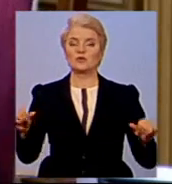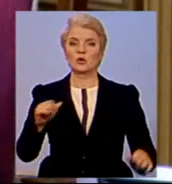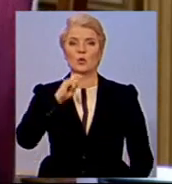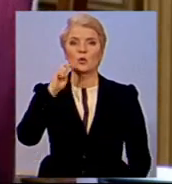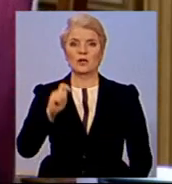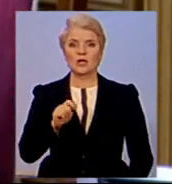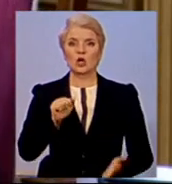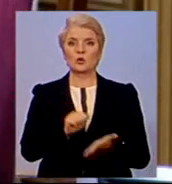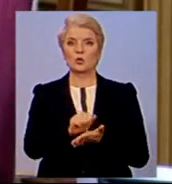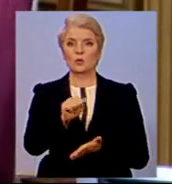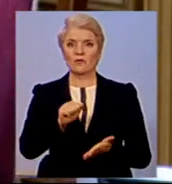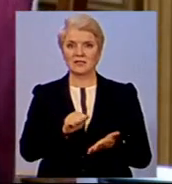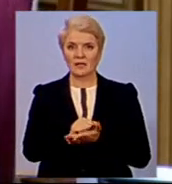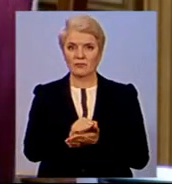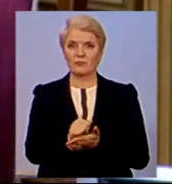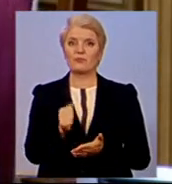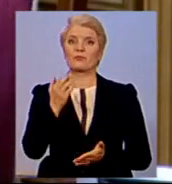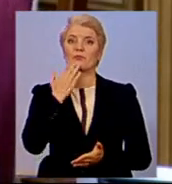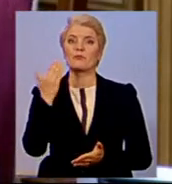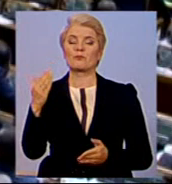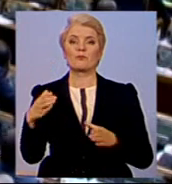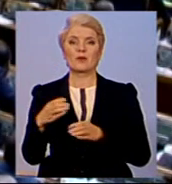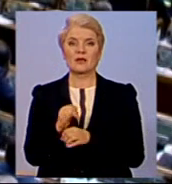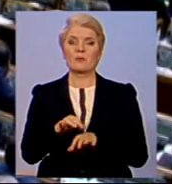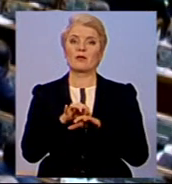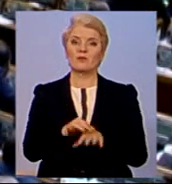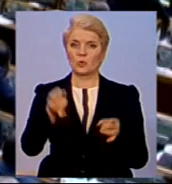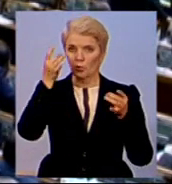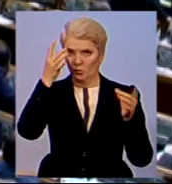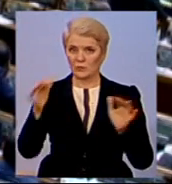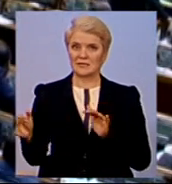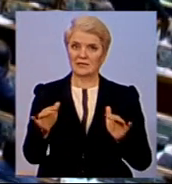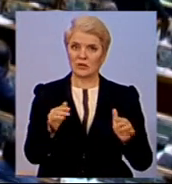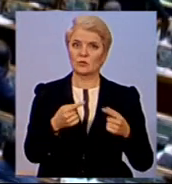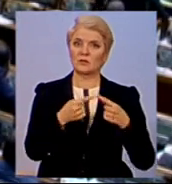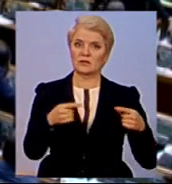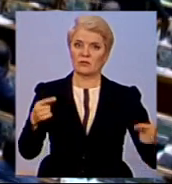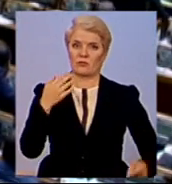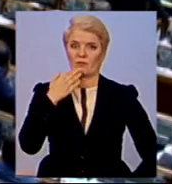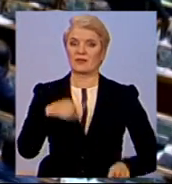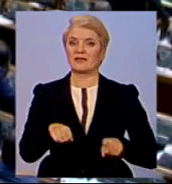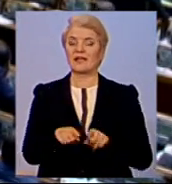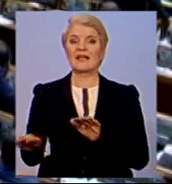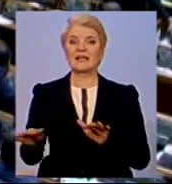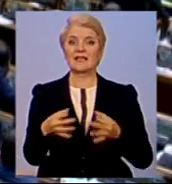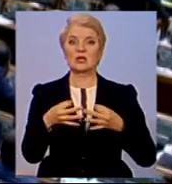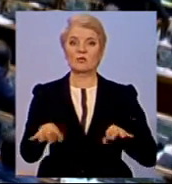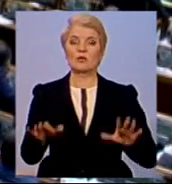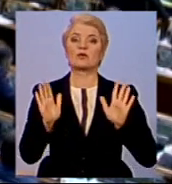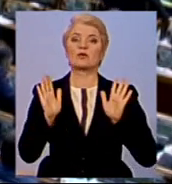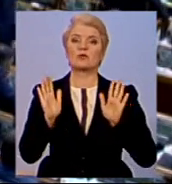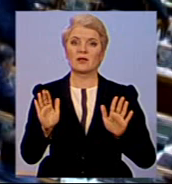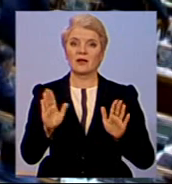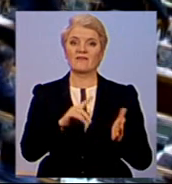Україні друковані засоби мовою меншин та проводити культурні заходи тими ж мовами. Такі дії дозволено тільки в містечках